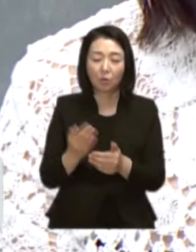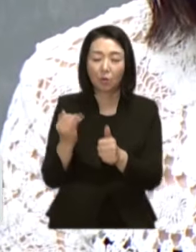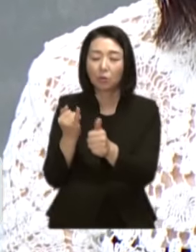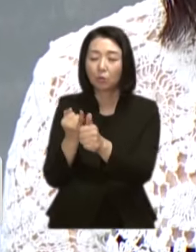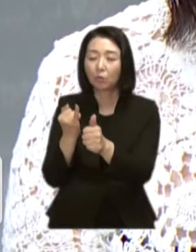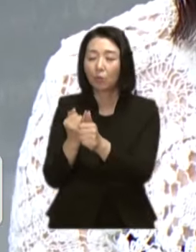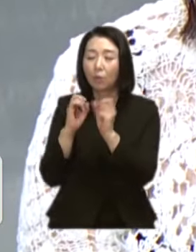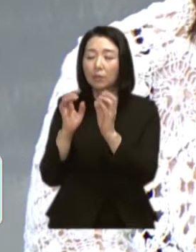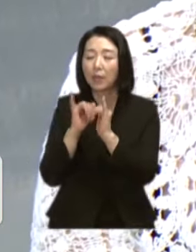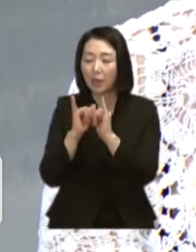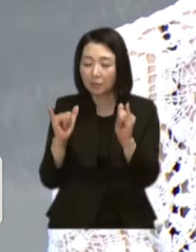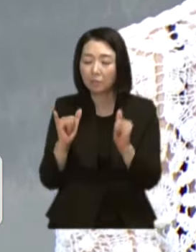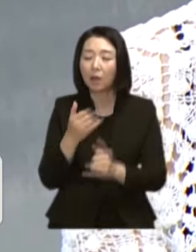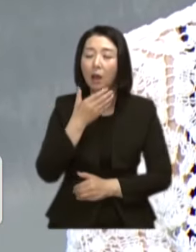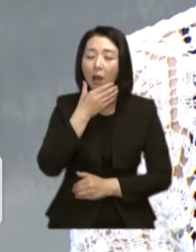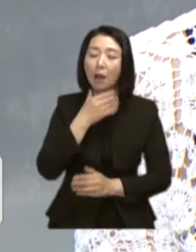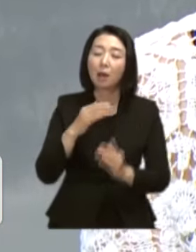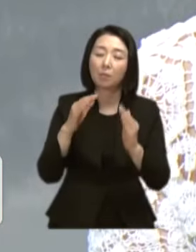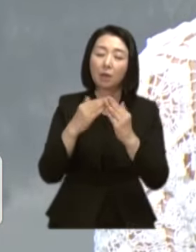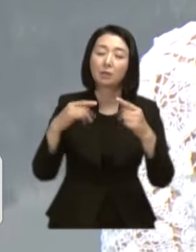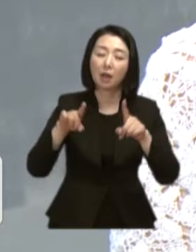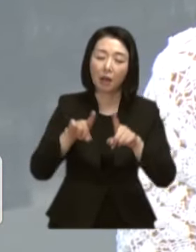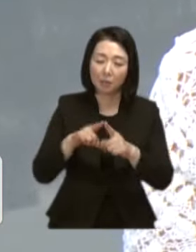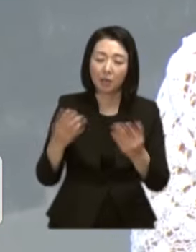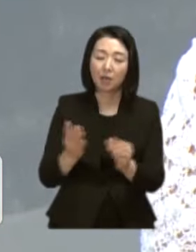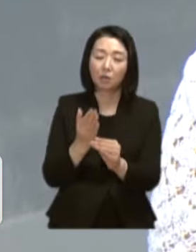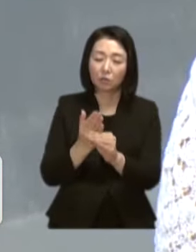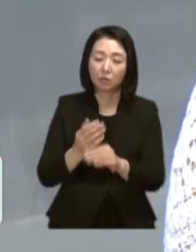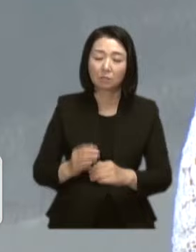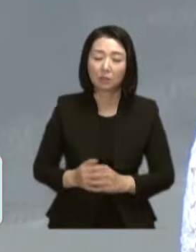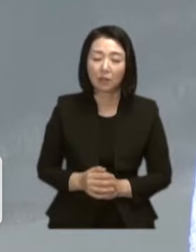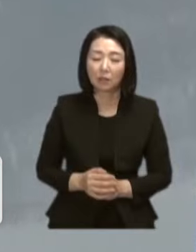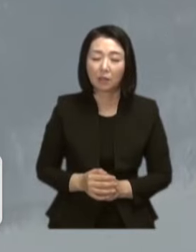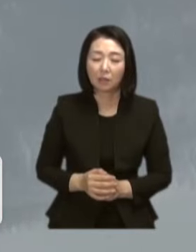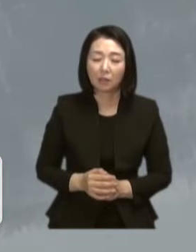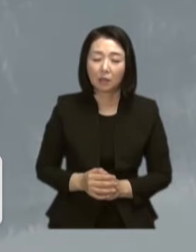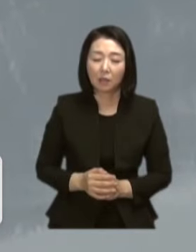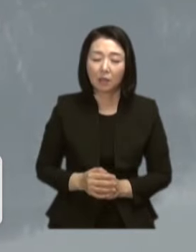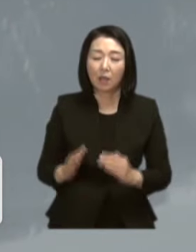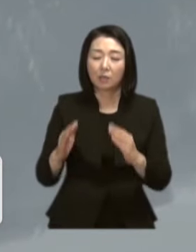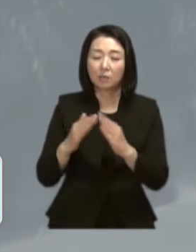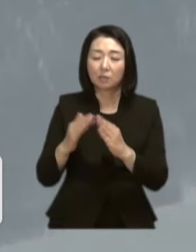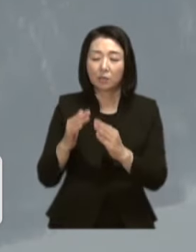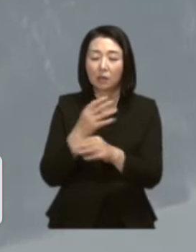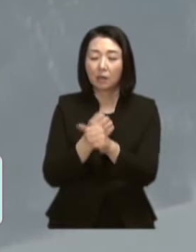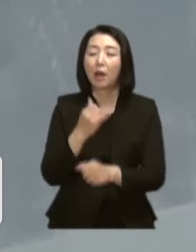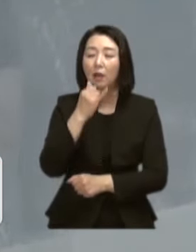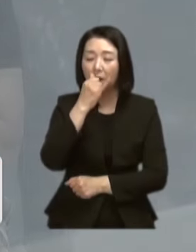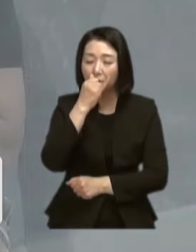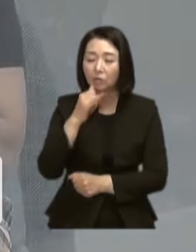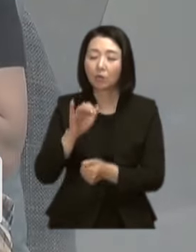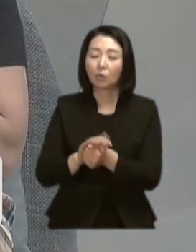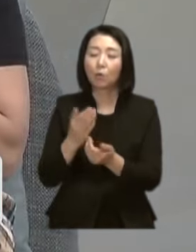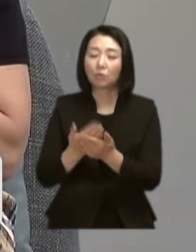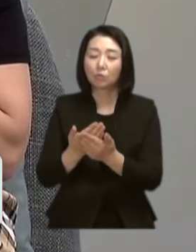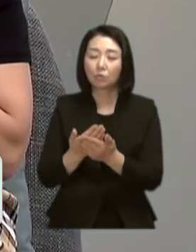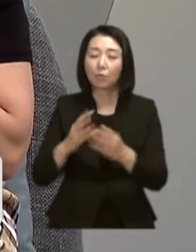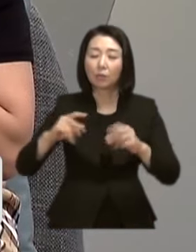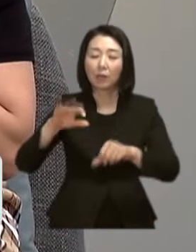이제 한 곳 해피하우스에서 함께 사역을 합니다. 아버지 하나님, 숙소를 마련하게 도와주시고 땅을 구입해서